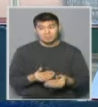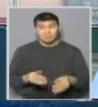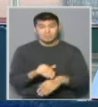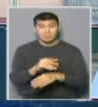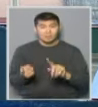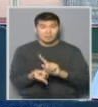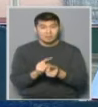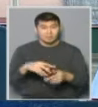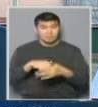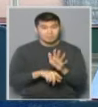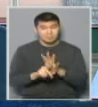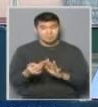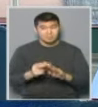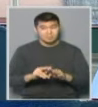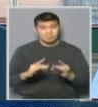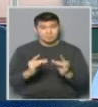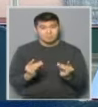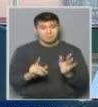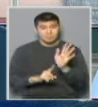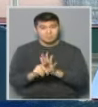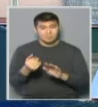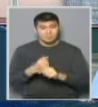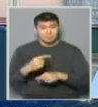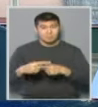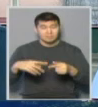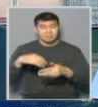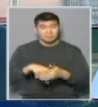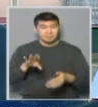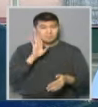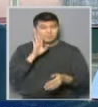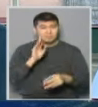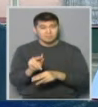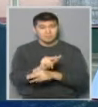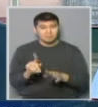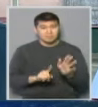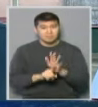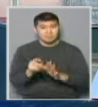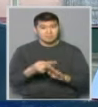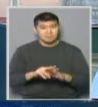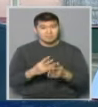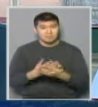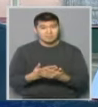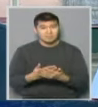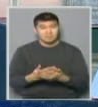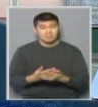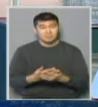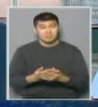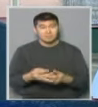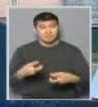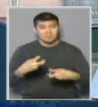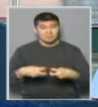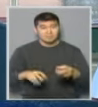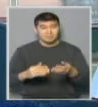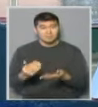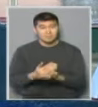Ограждениесін ауыстырдық, водопроводный трубаларын тазаладық бәрінде, су жүрмеген нелердің бәрінде. Сосын ямочный жұмыстарын